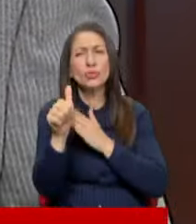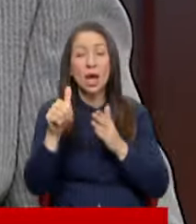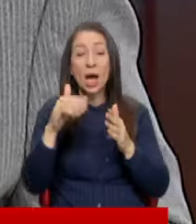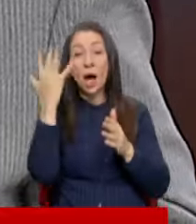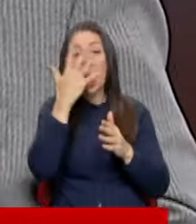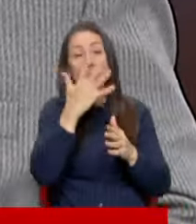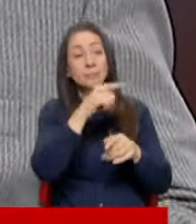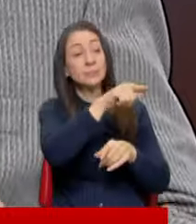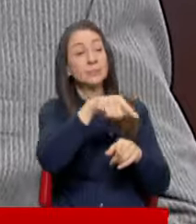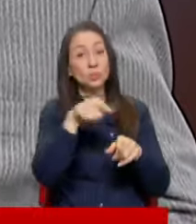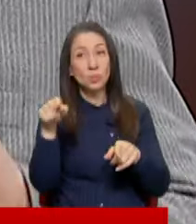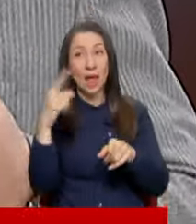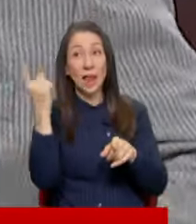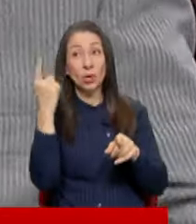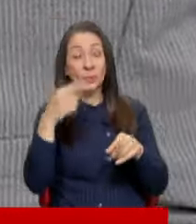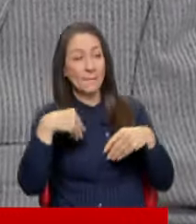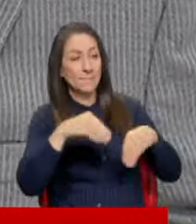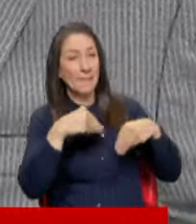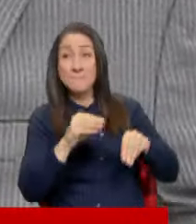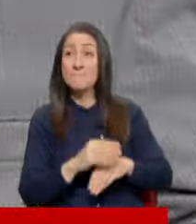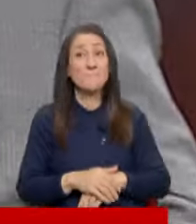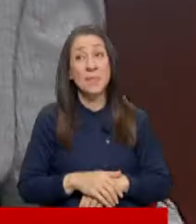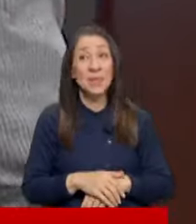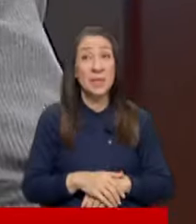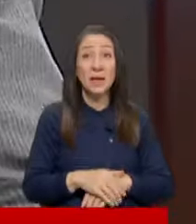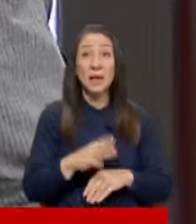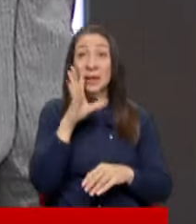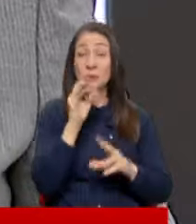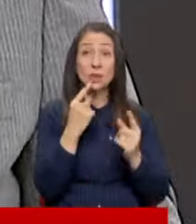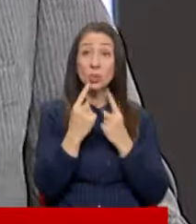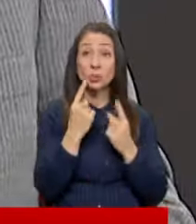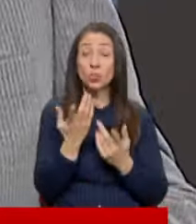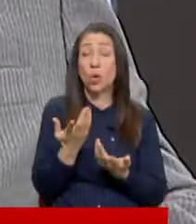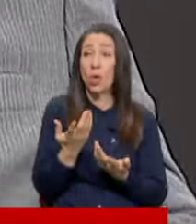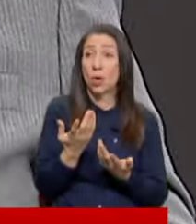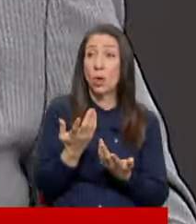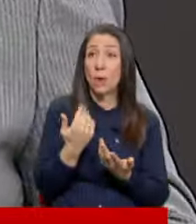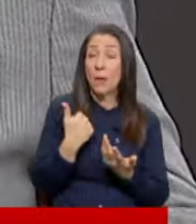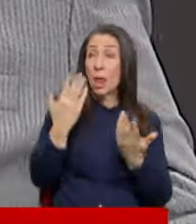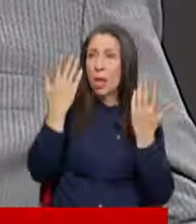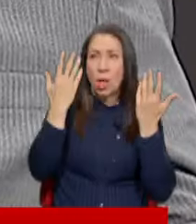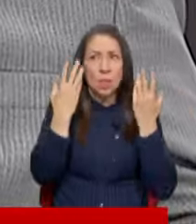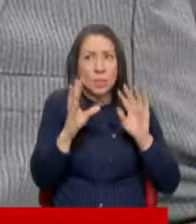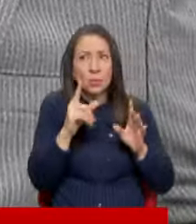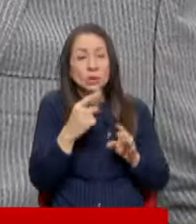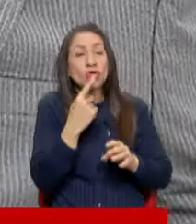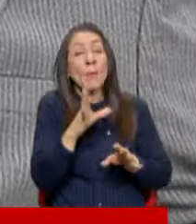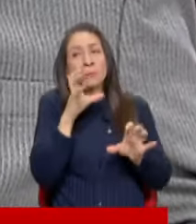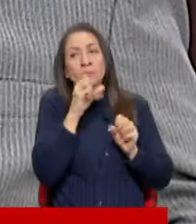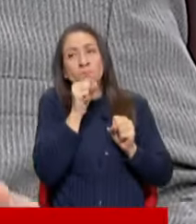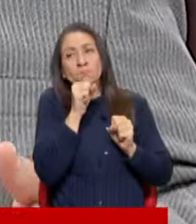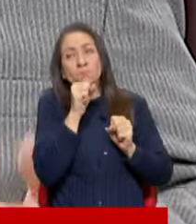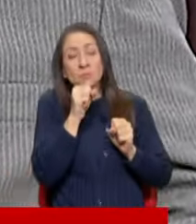ülkelerine burayı helikopterle pazarladı kimse de konuşmuyor ama mesela İstanbul Ben onu anlamadım zaten hiç kimse bunu